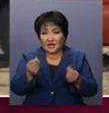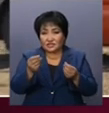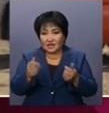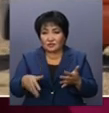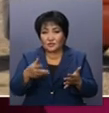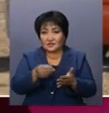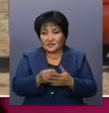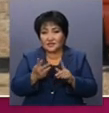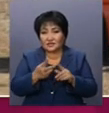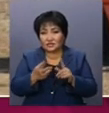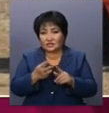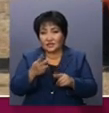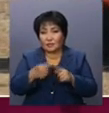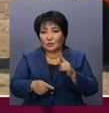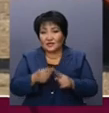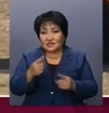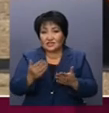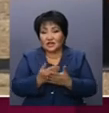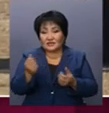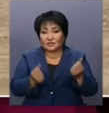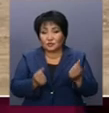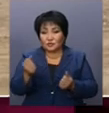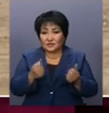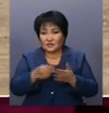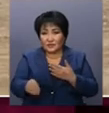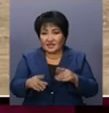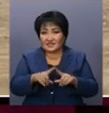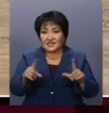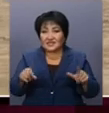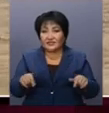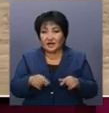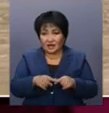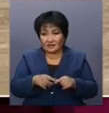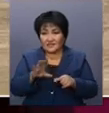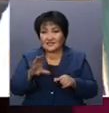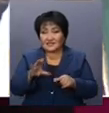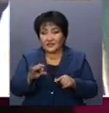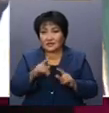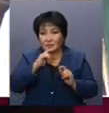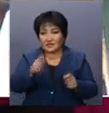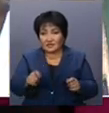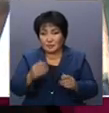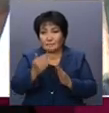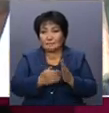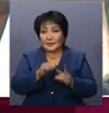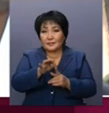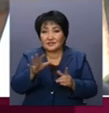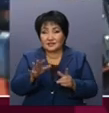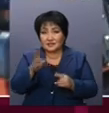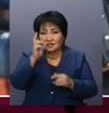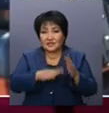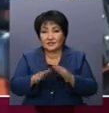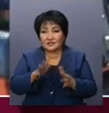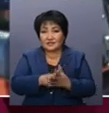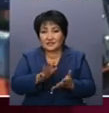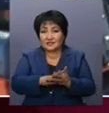екіншісінде отандық жаңа темір тұлпарды сатып алуға сертификат табысталады. Бағдарламаның мақсаты темір елімізді темір